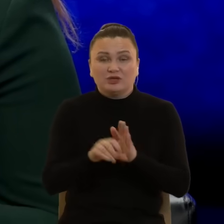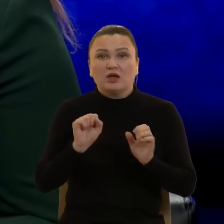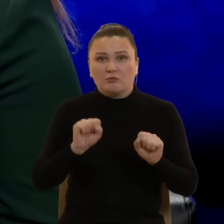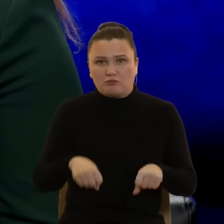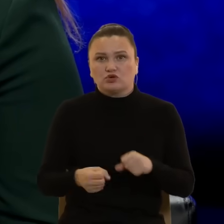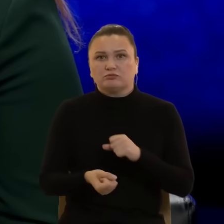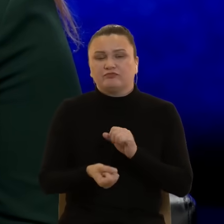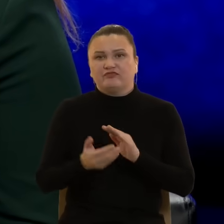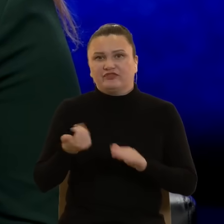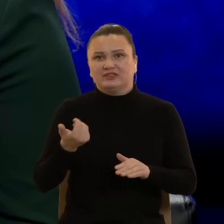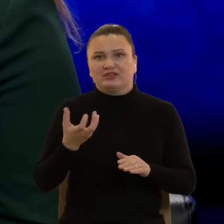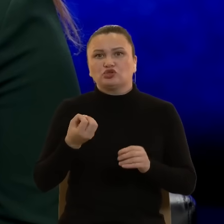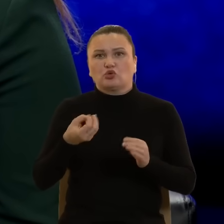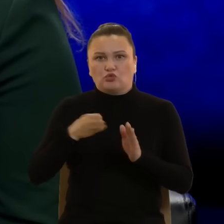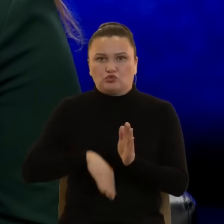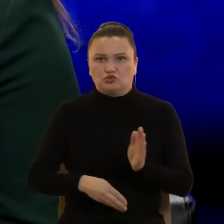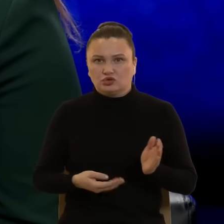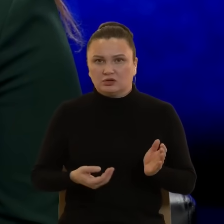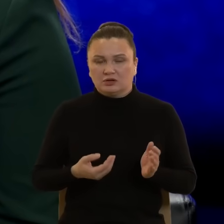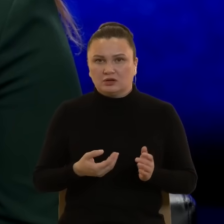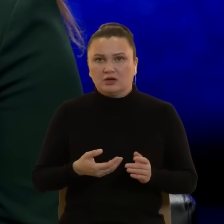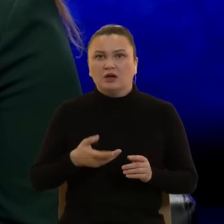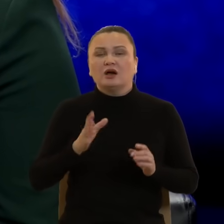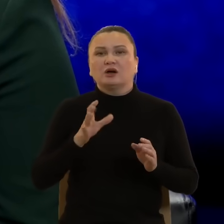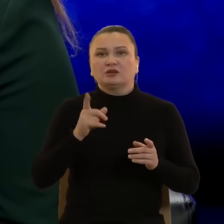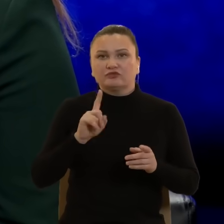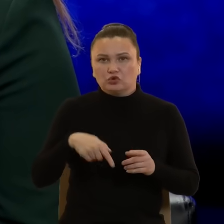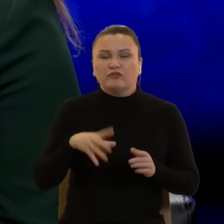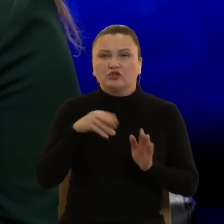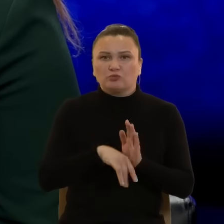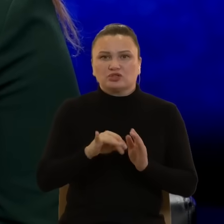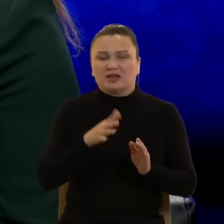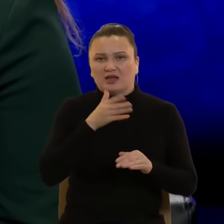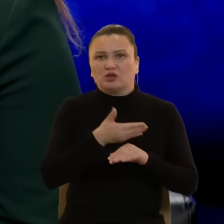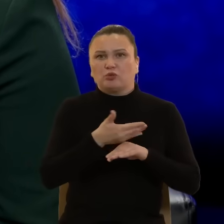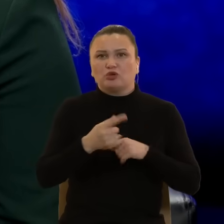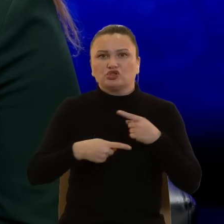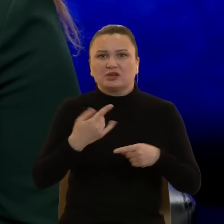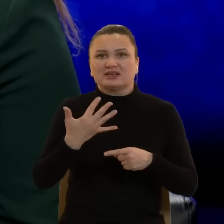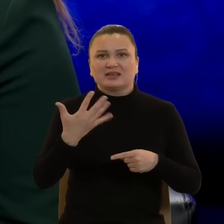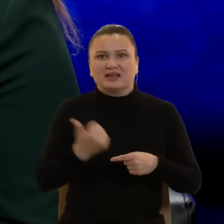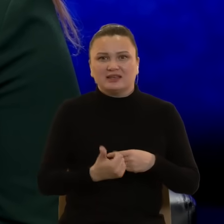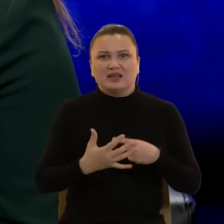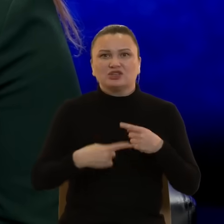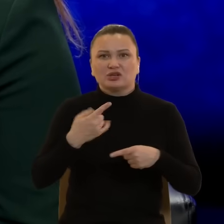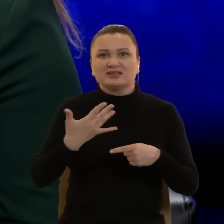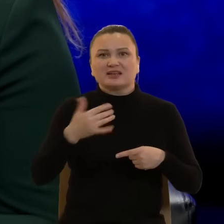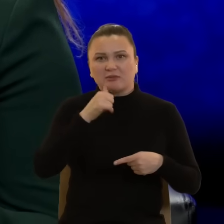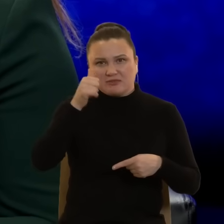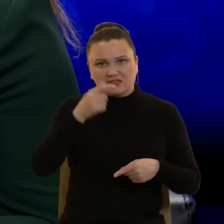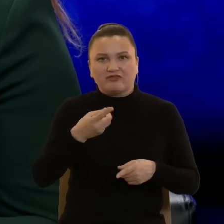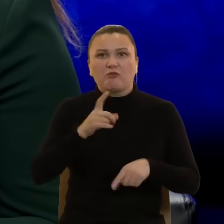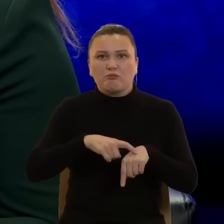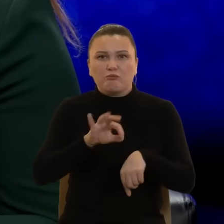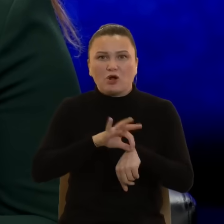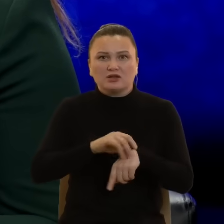сопровождаться достаточно серьезными осложнениями, в том числе отсроченными, которые могут возникать там, даже через несколько недель и месяцев. Ну, я,